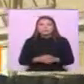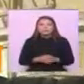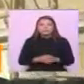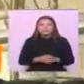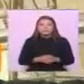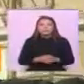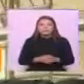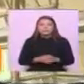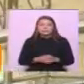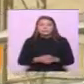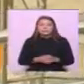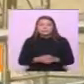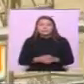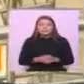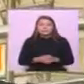запах